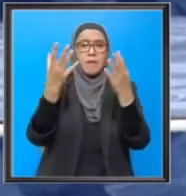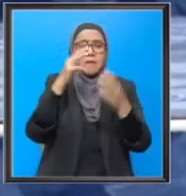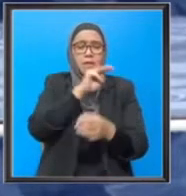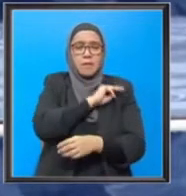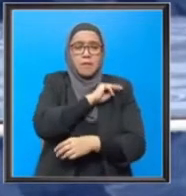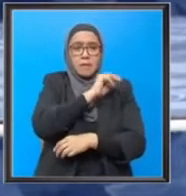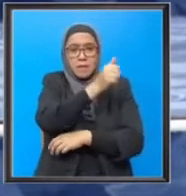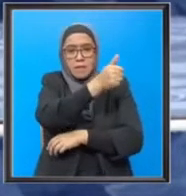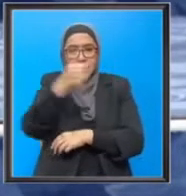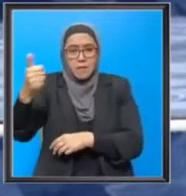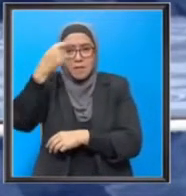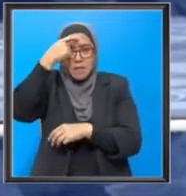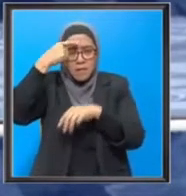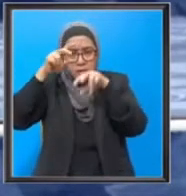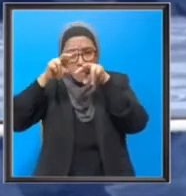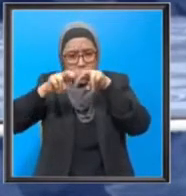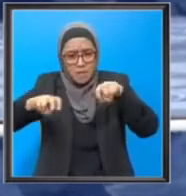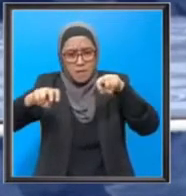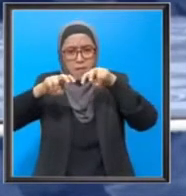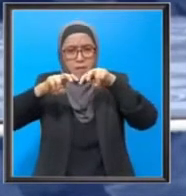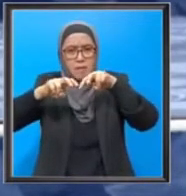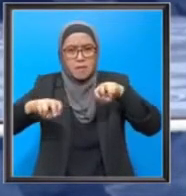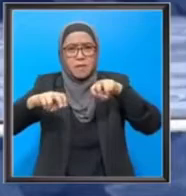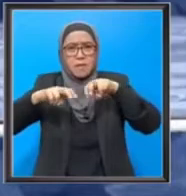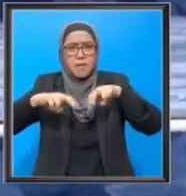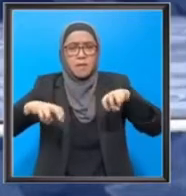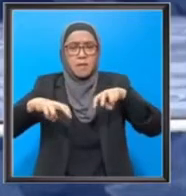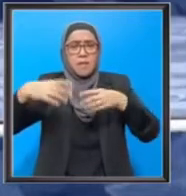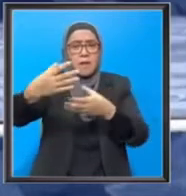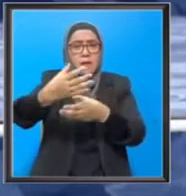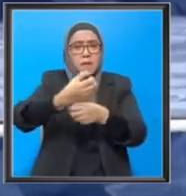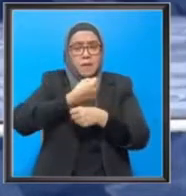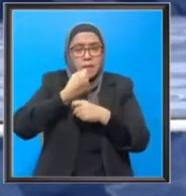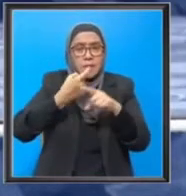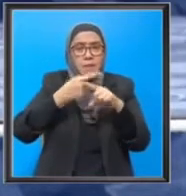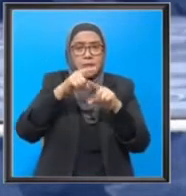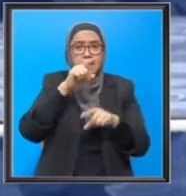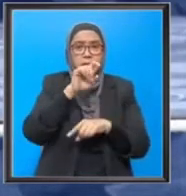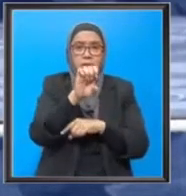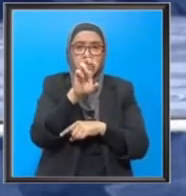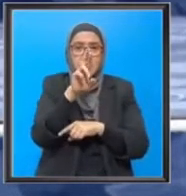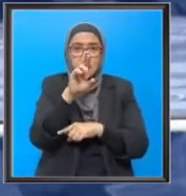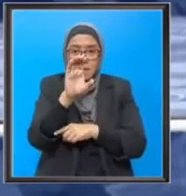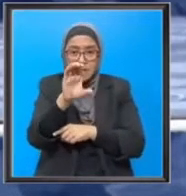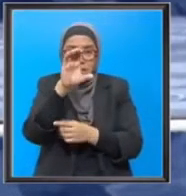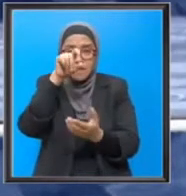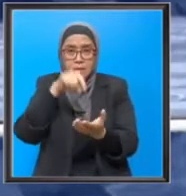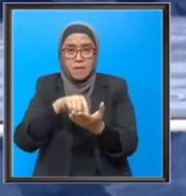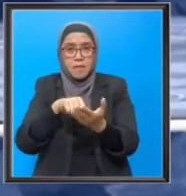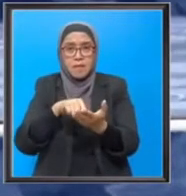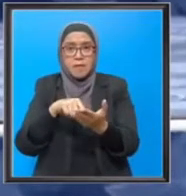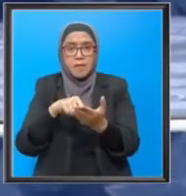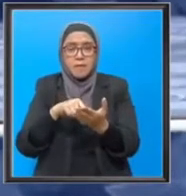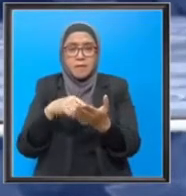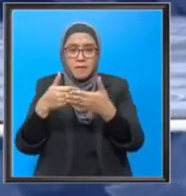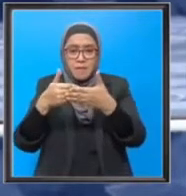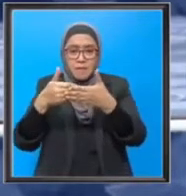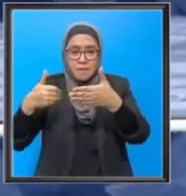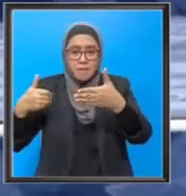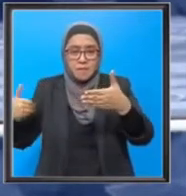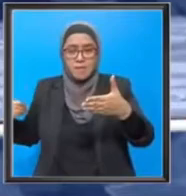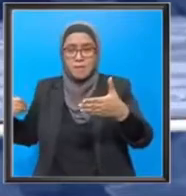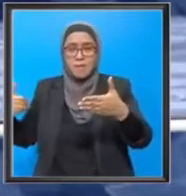untuk mengkaji painting atau dapatan Ia sini sebelum dapatkan ini sudah tentulah akan